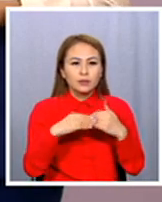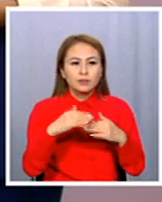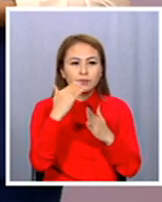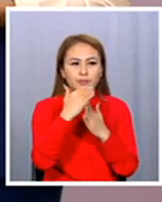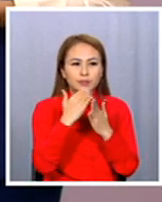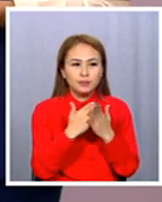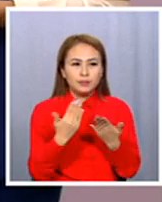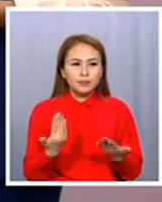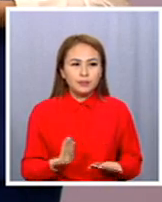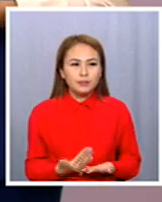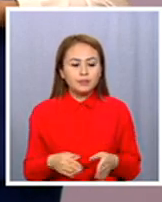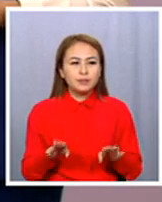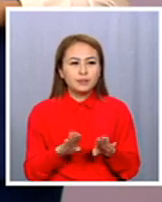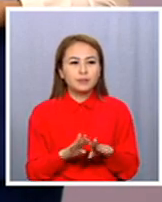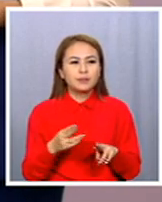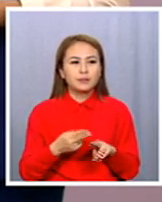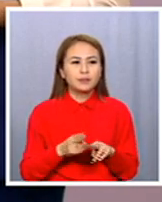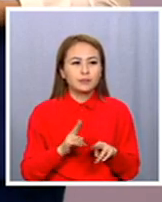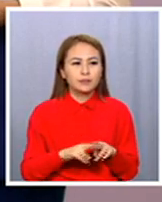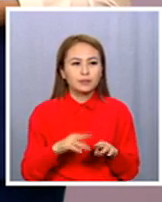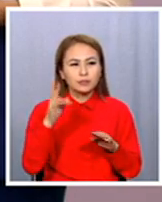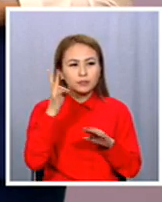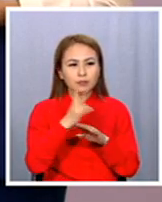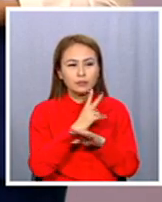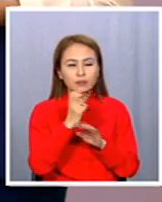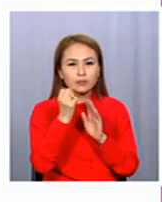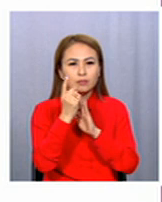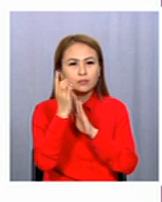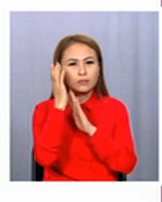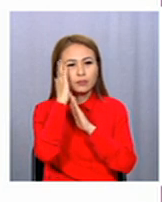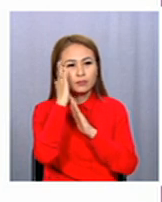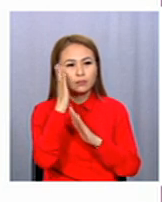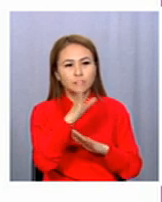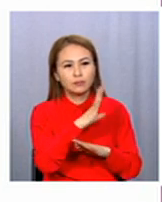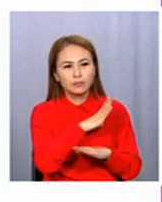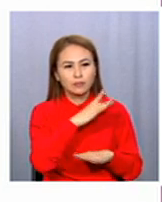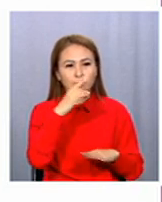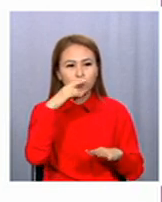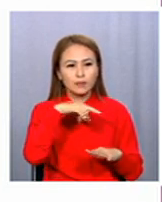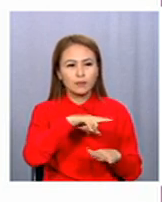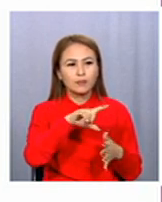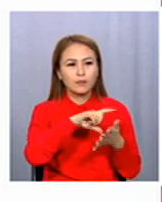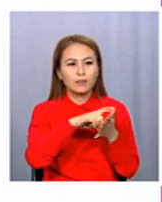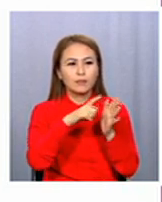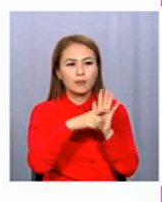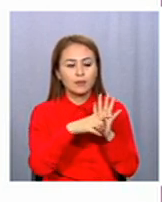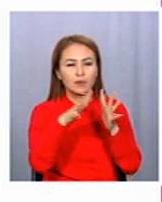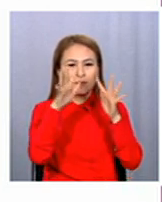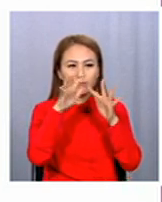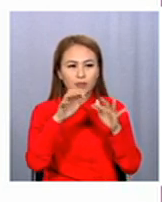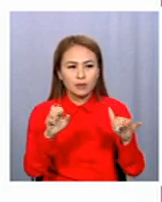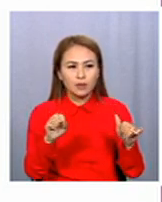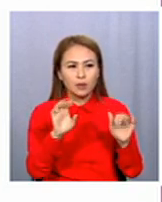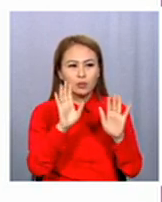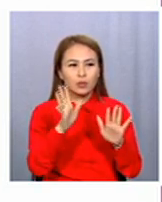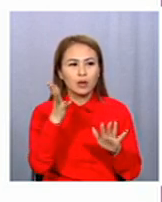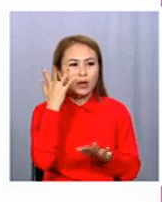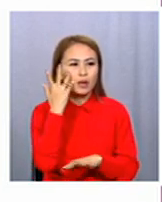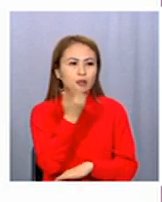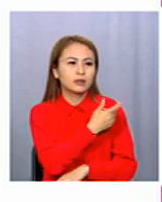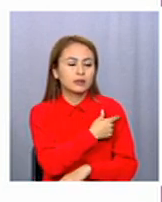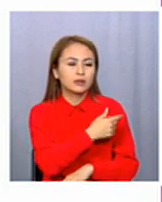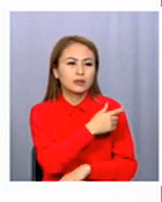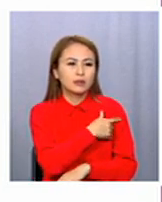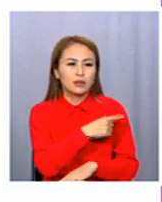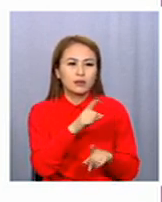сүрдік. Сондықтан түнгі 11-де ұйқыға жаттық. Кабинаның жарығын өшірдік. Тек кезекші шам мен